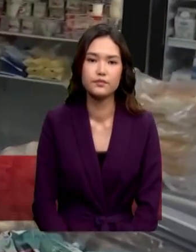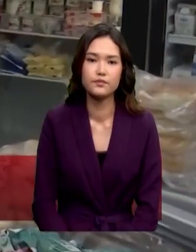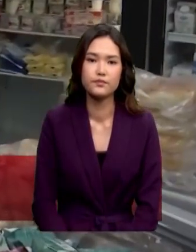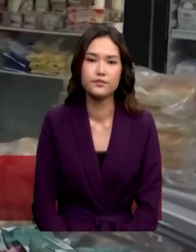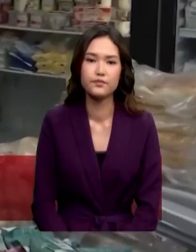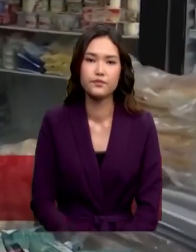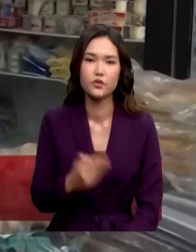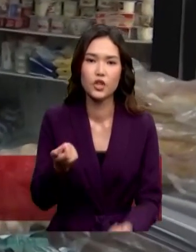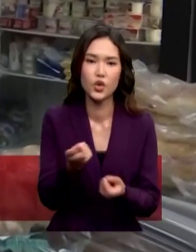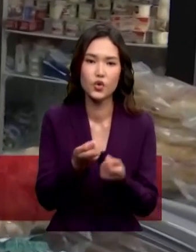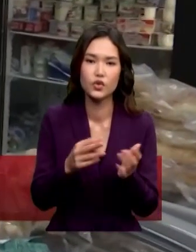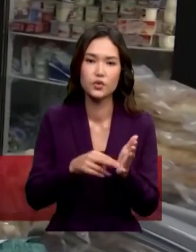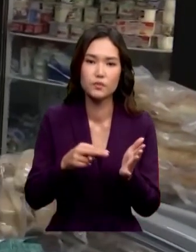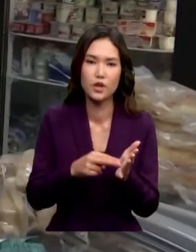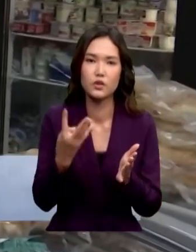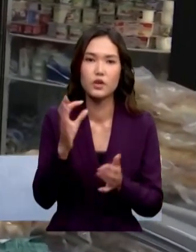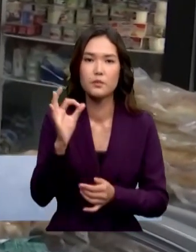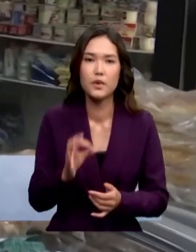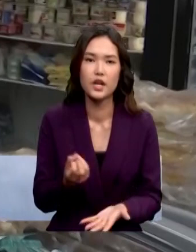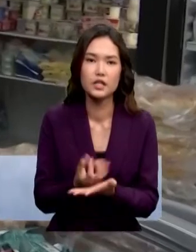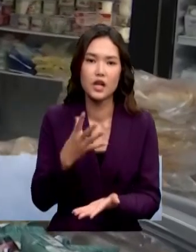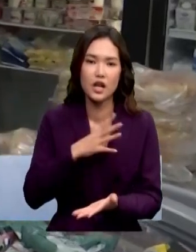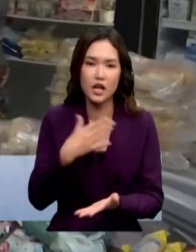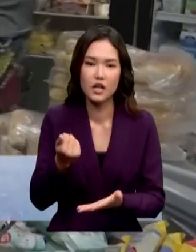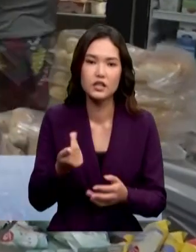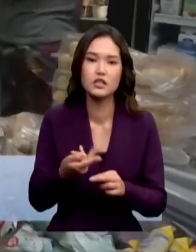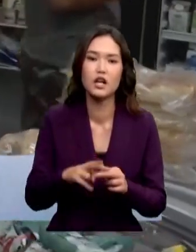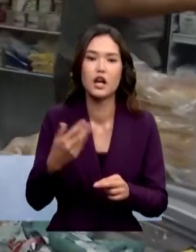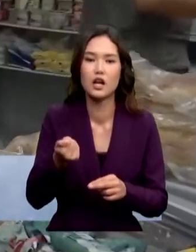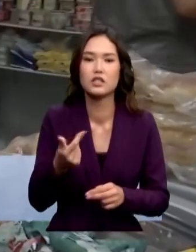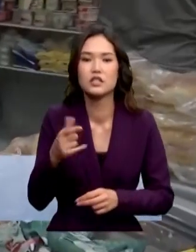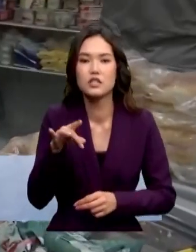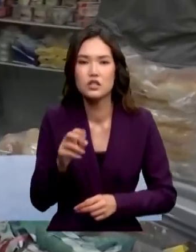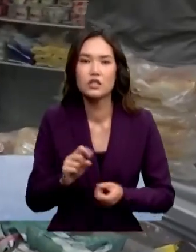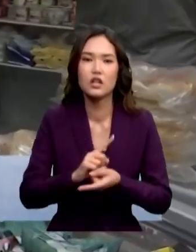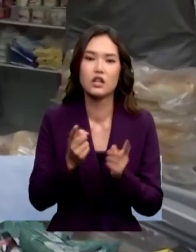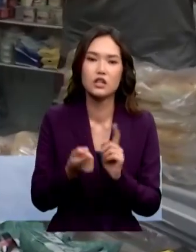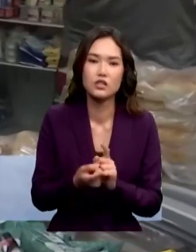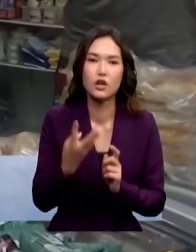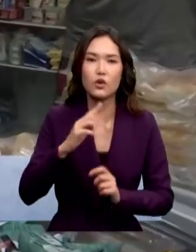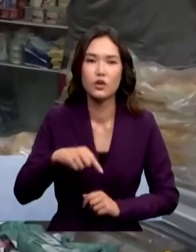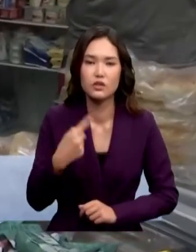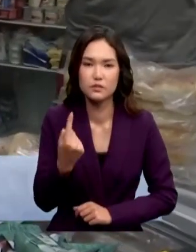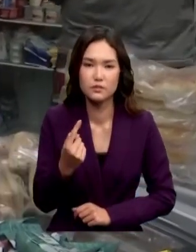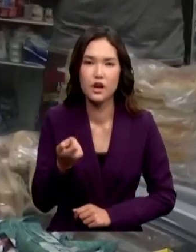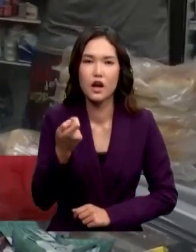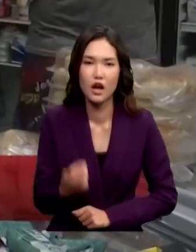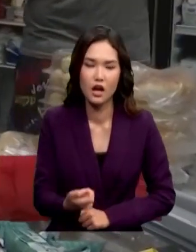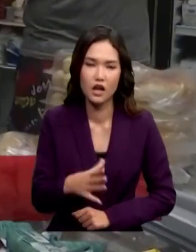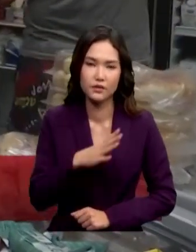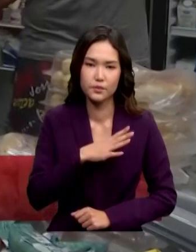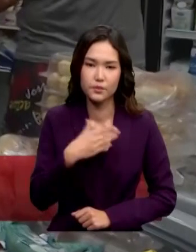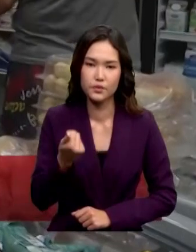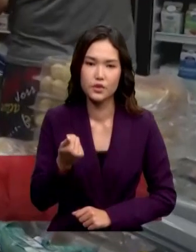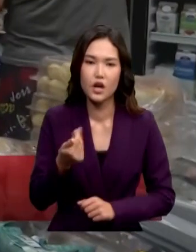Соңғы айда мына күріштің бағасы 4% қымбаттаған, ал басқа дақыл қарақұмық болса, керісінше 4,1% арзандапты.